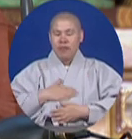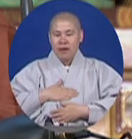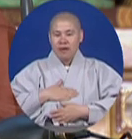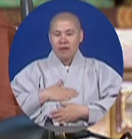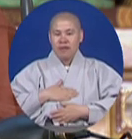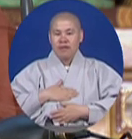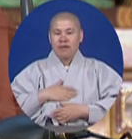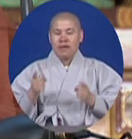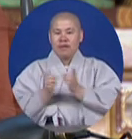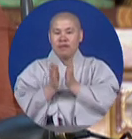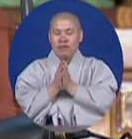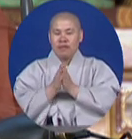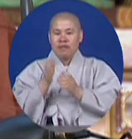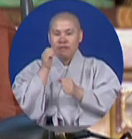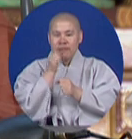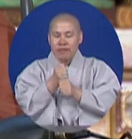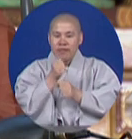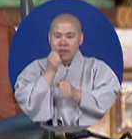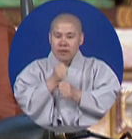내가 만들어서